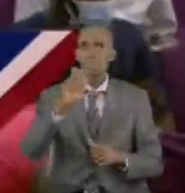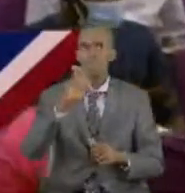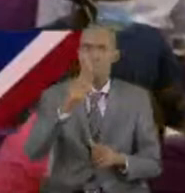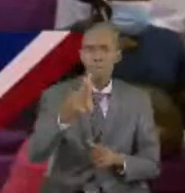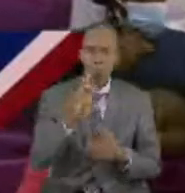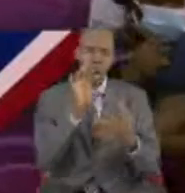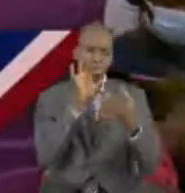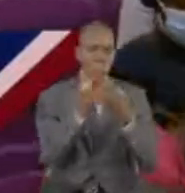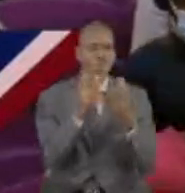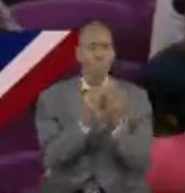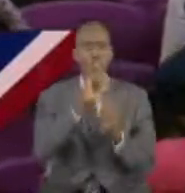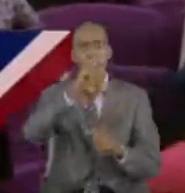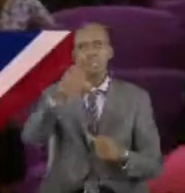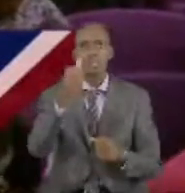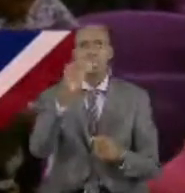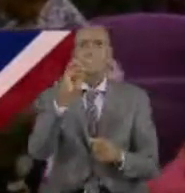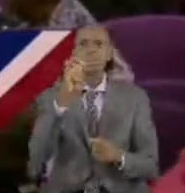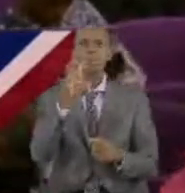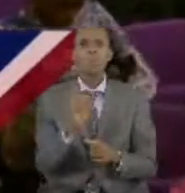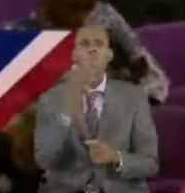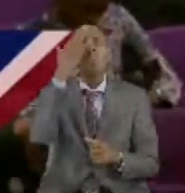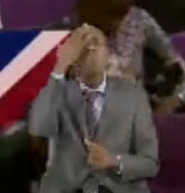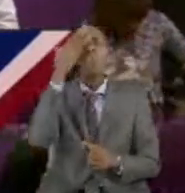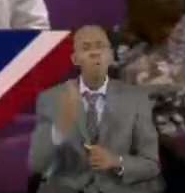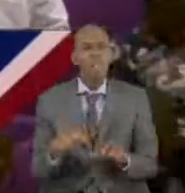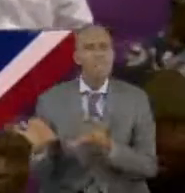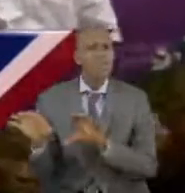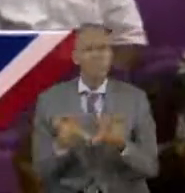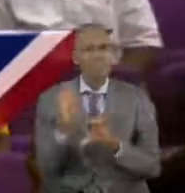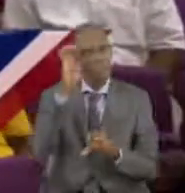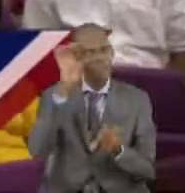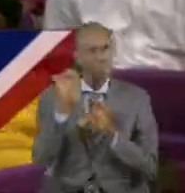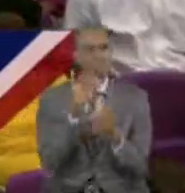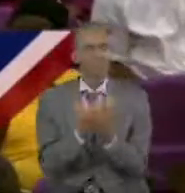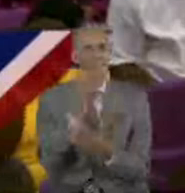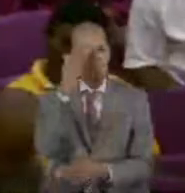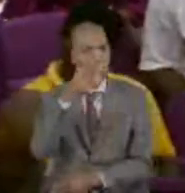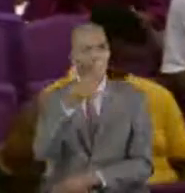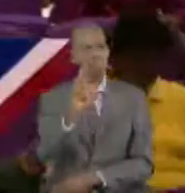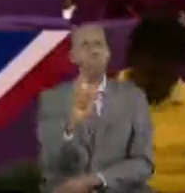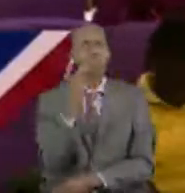avec chacun finalement pourquoi l'at-il faire voyons galates chapitre 2